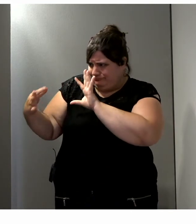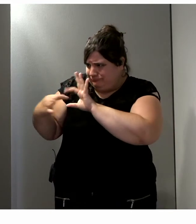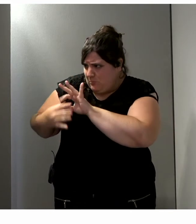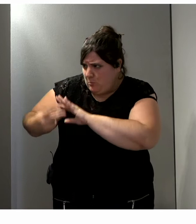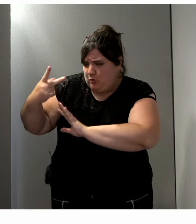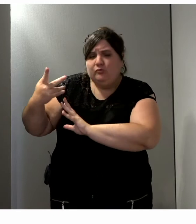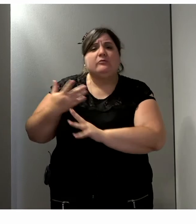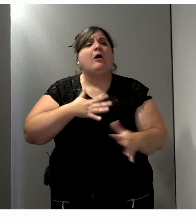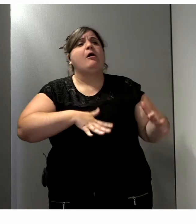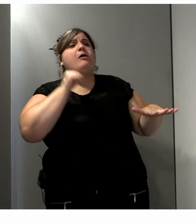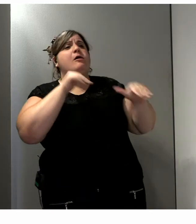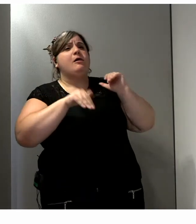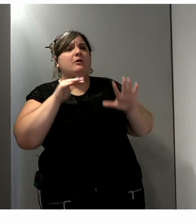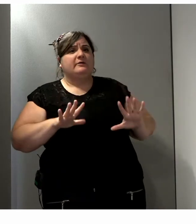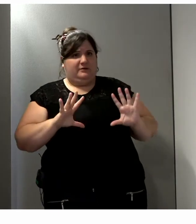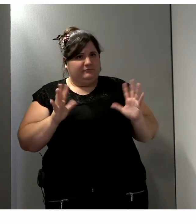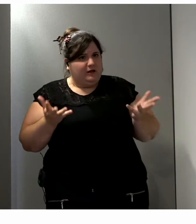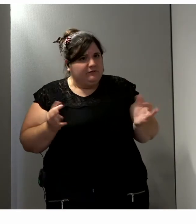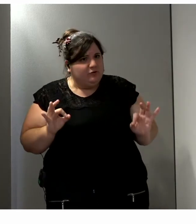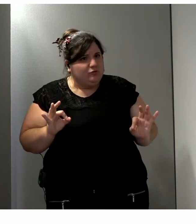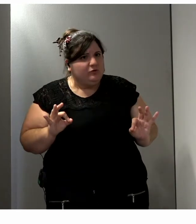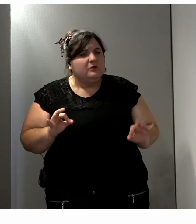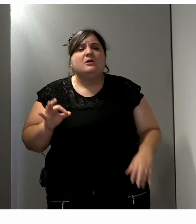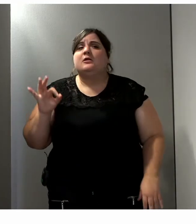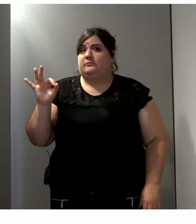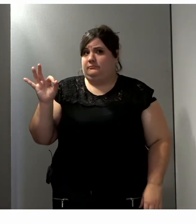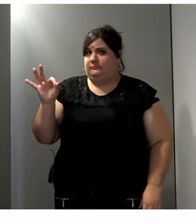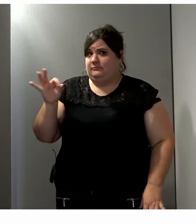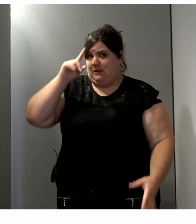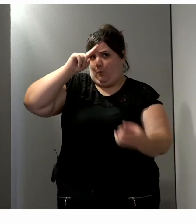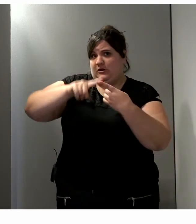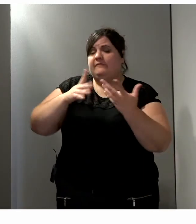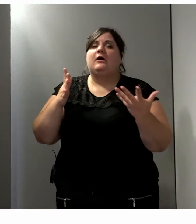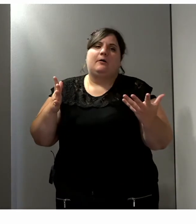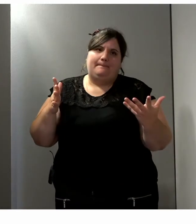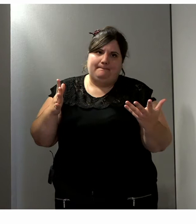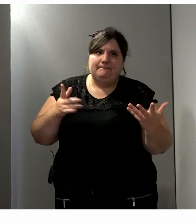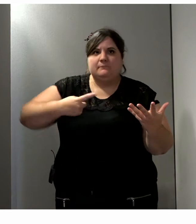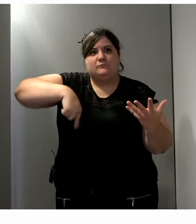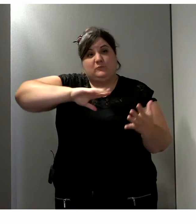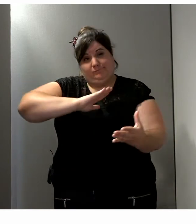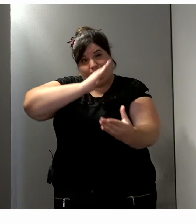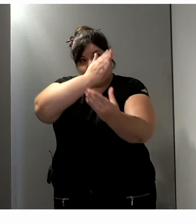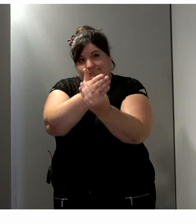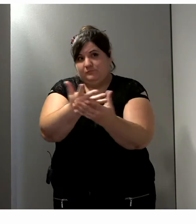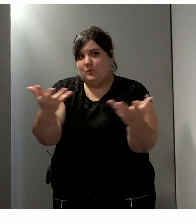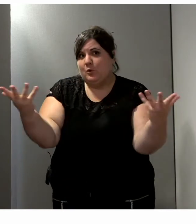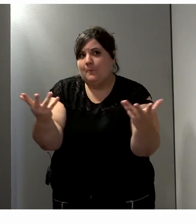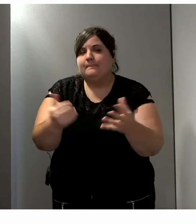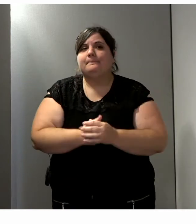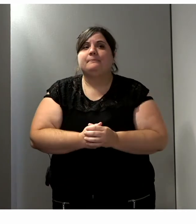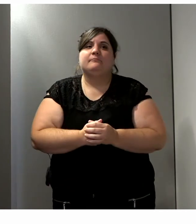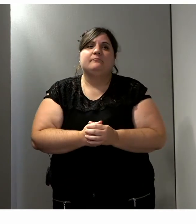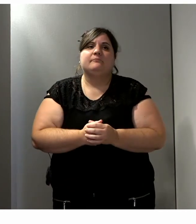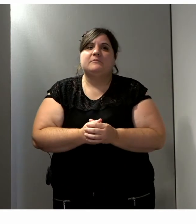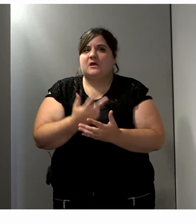est la nôtre, avec quand même un levier que nous utilisons de façon systématique, qui est